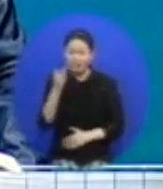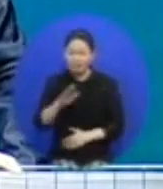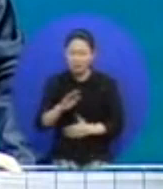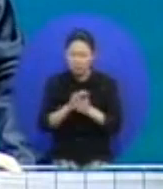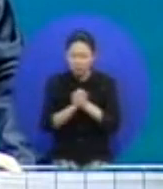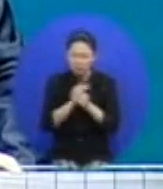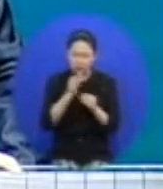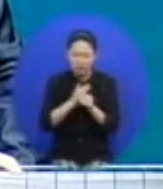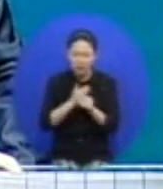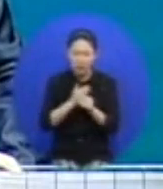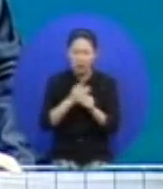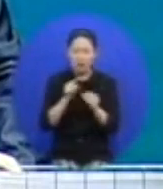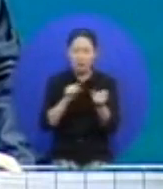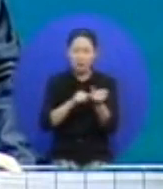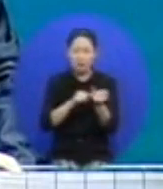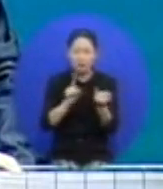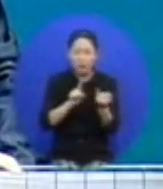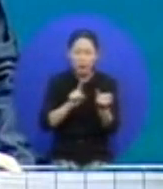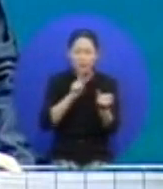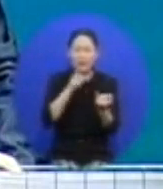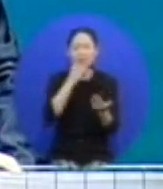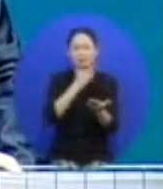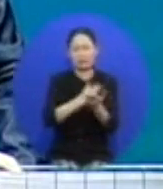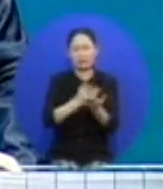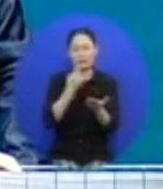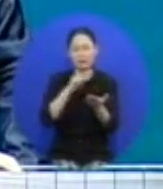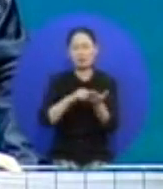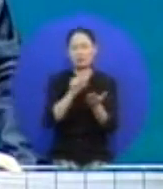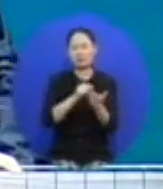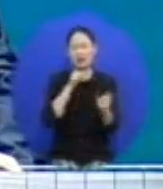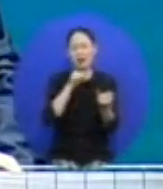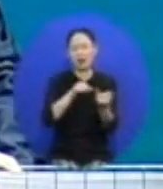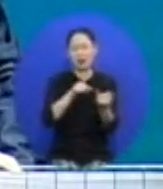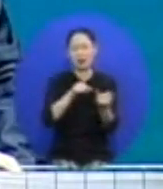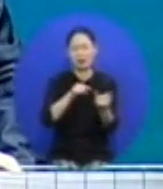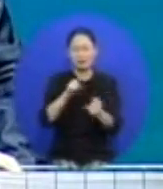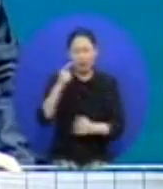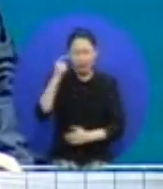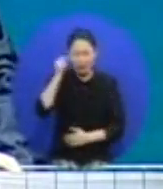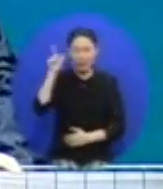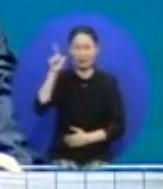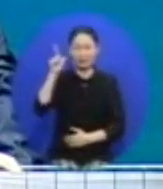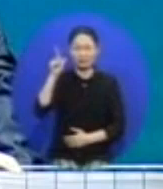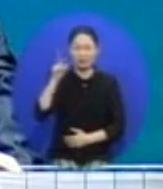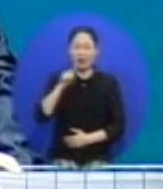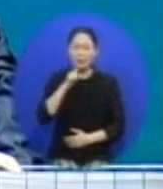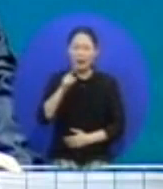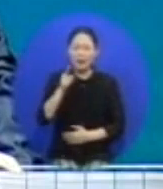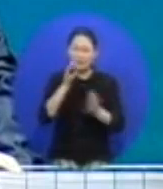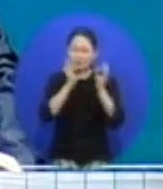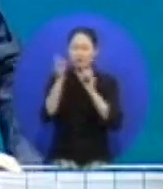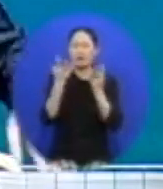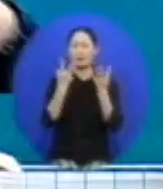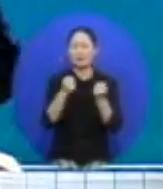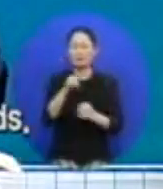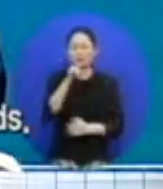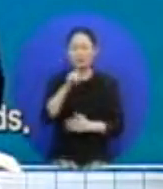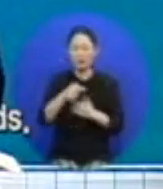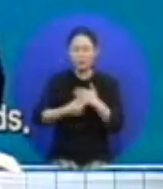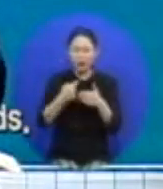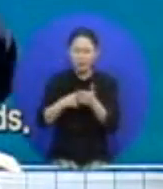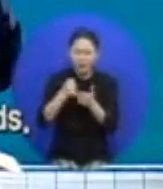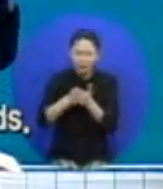너는 말하지 말고 편지를 쓰 가 깨달아 때요 말에 실수가 많았어요 마음은